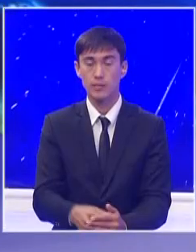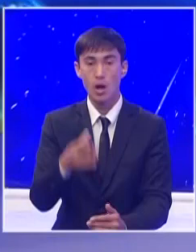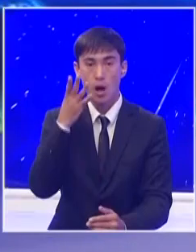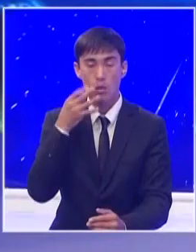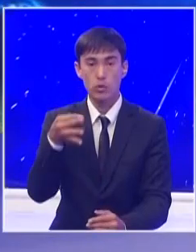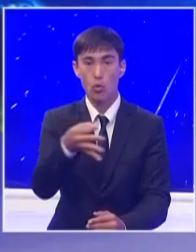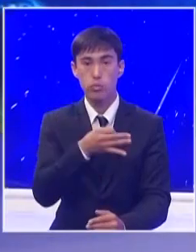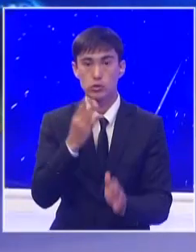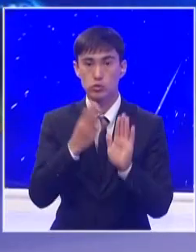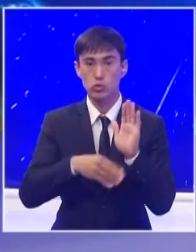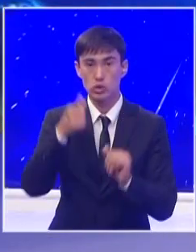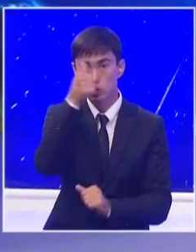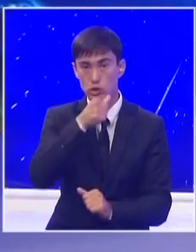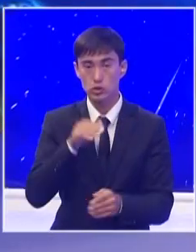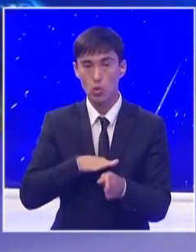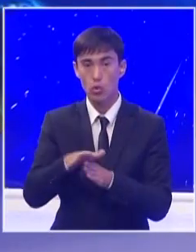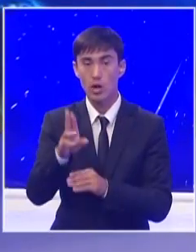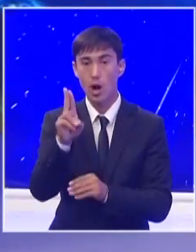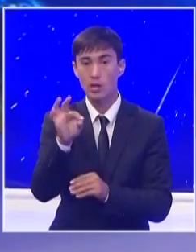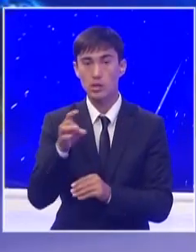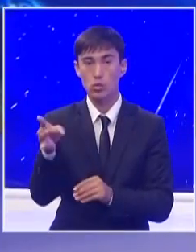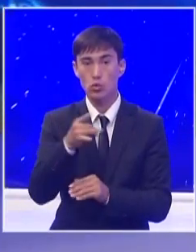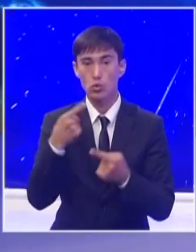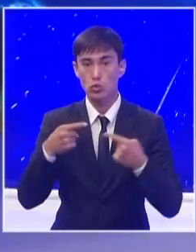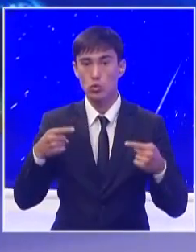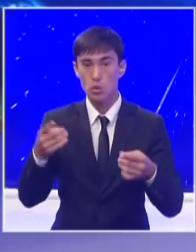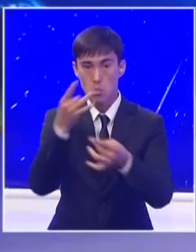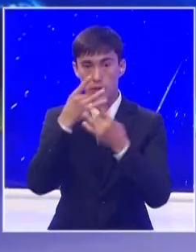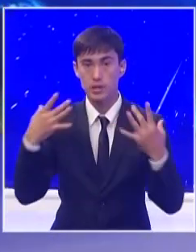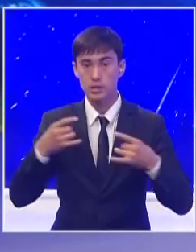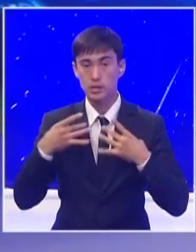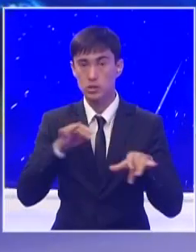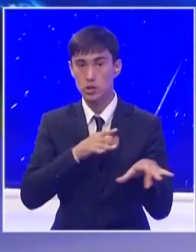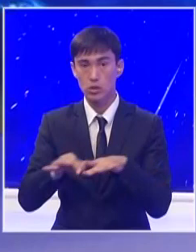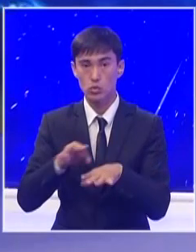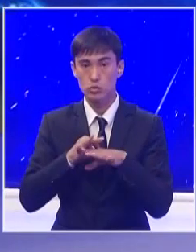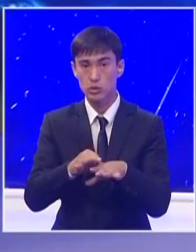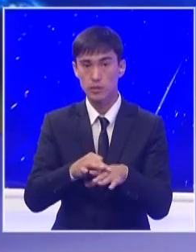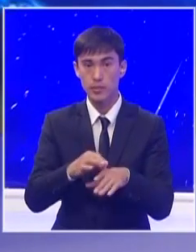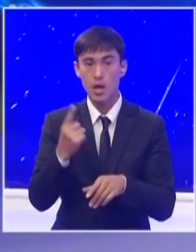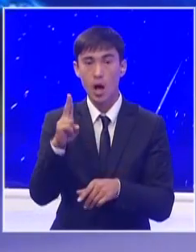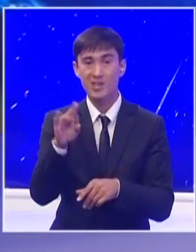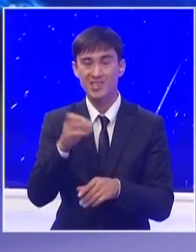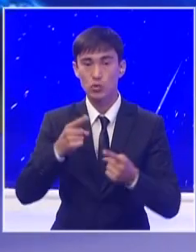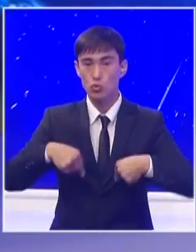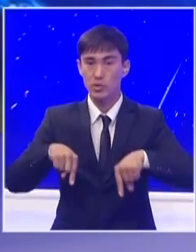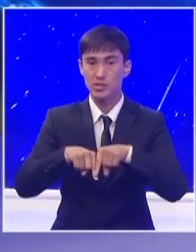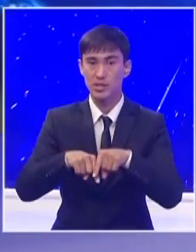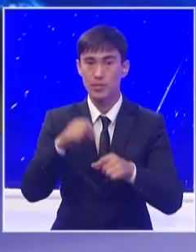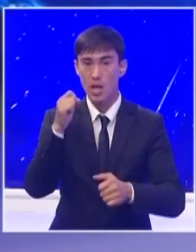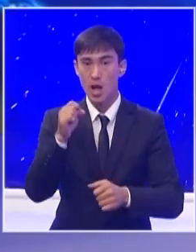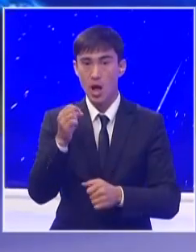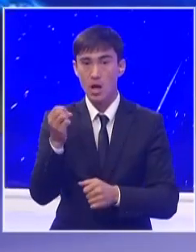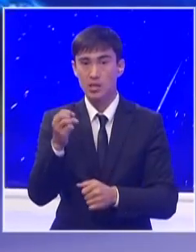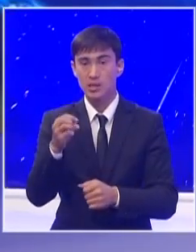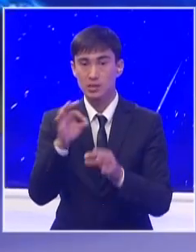Алматы облысының 90 жылдығына орай Қарасай ауданында түрлі мәдени салтанатты шаралар өтіп жатыр. Бірі қаскелеңде ұйымдастырылды. Әдеби